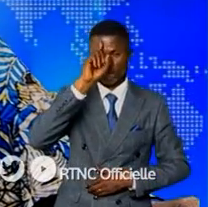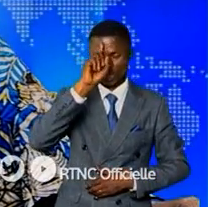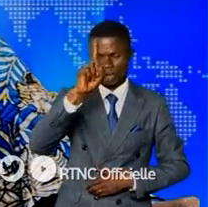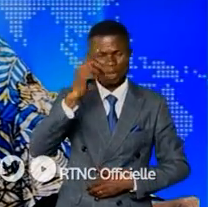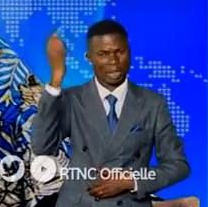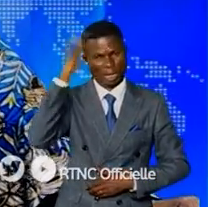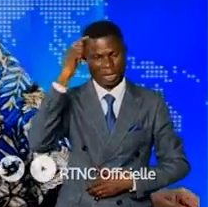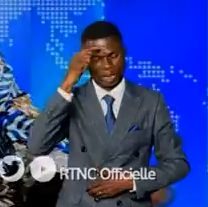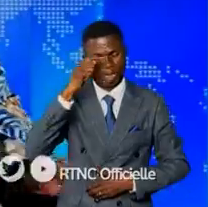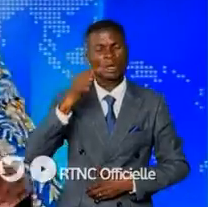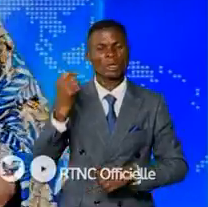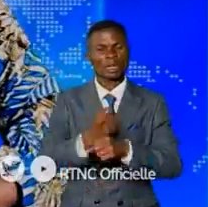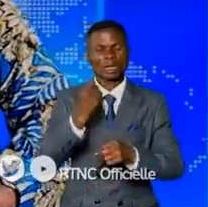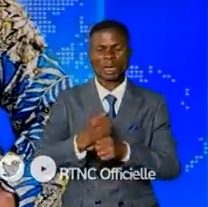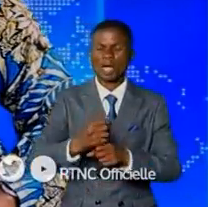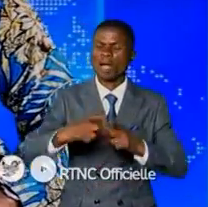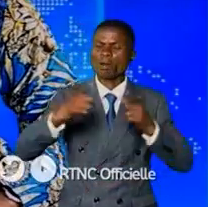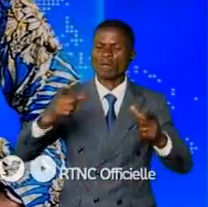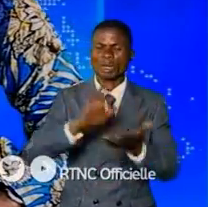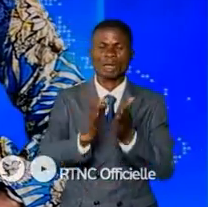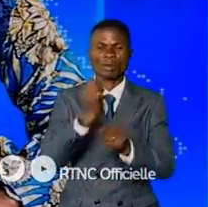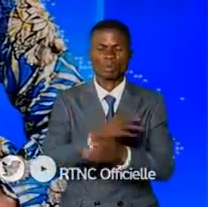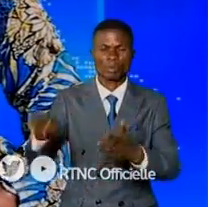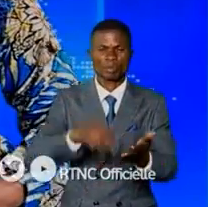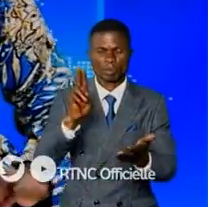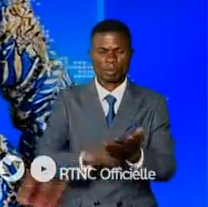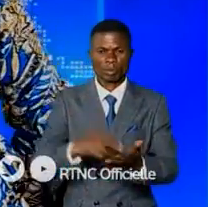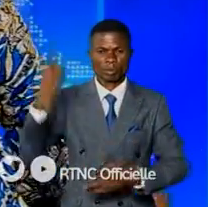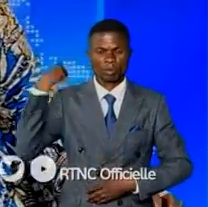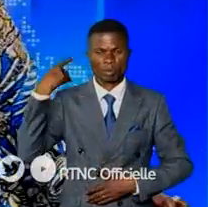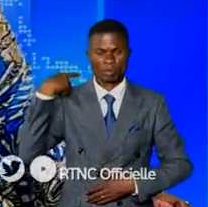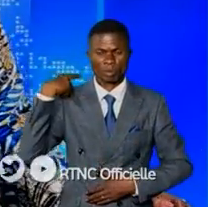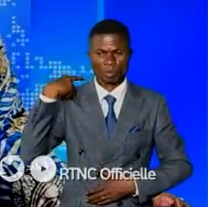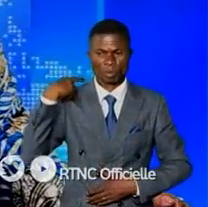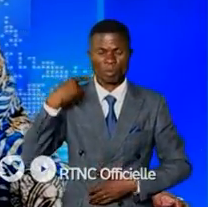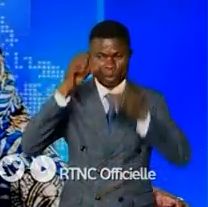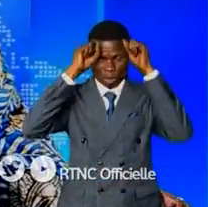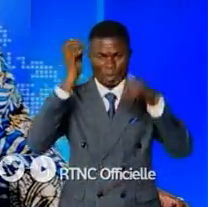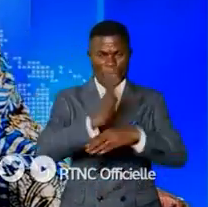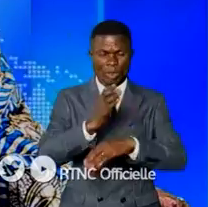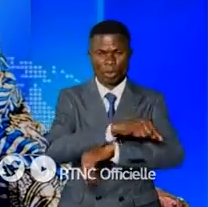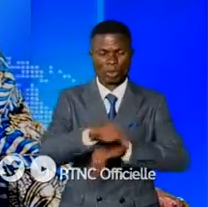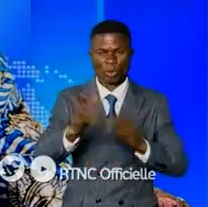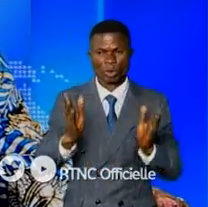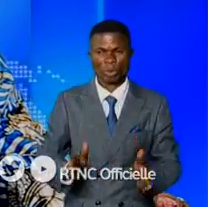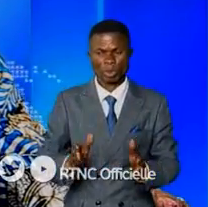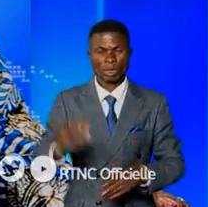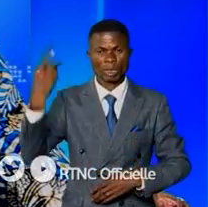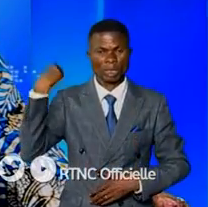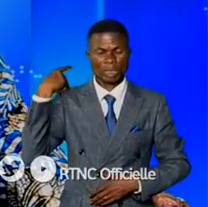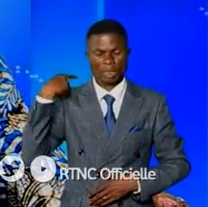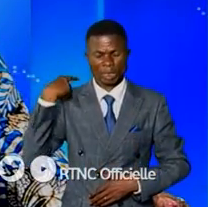sagesse dans l'accomplissement de vos lourdes tâches. C'est signé Honorable Lambert Mendio Malanga, président du conseil d'administration, et Honorable